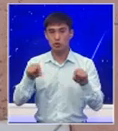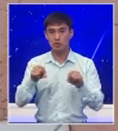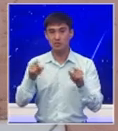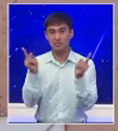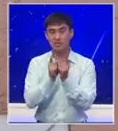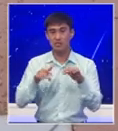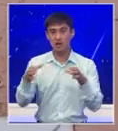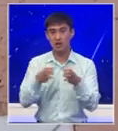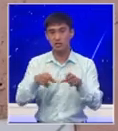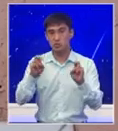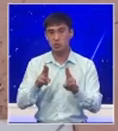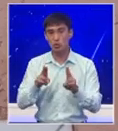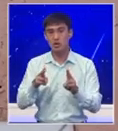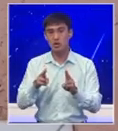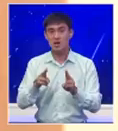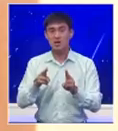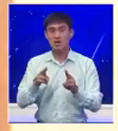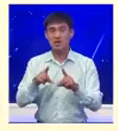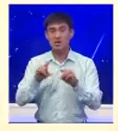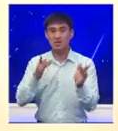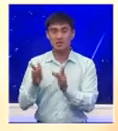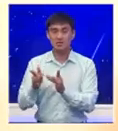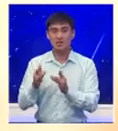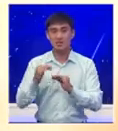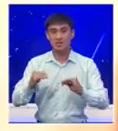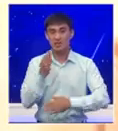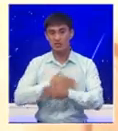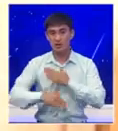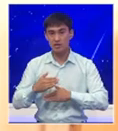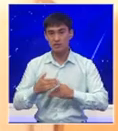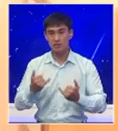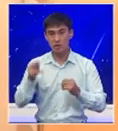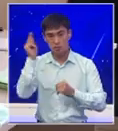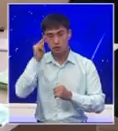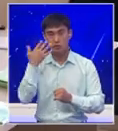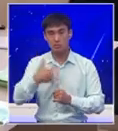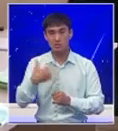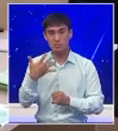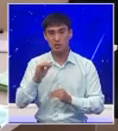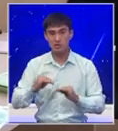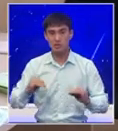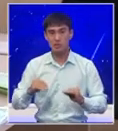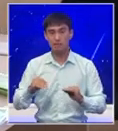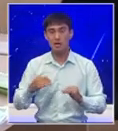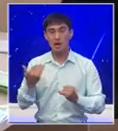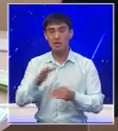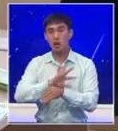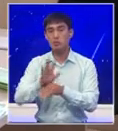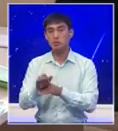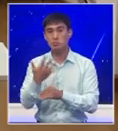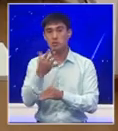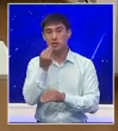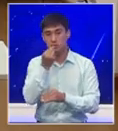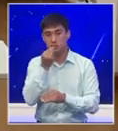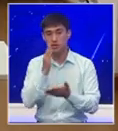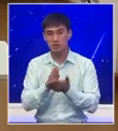с коллективом спецшколы-интерната для детей с ограниченными возможностями. Сегодня здесь обучается 55 ребят. Воспитанники обеспечены пятиразовым